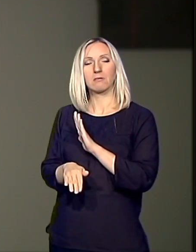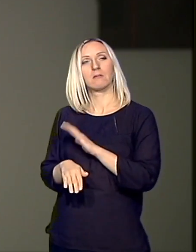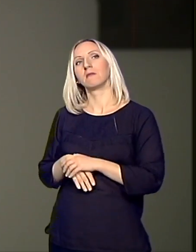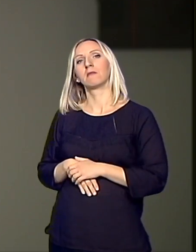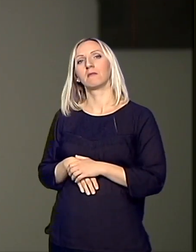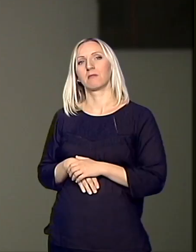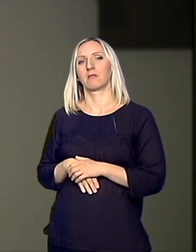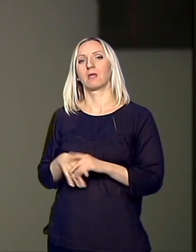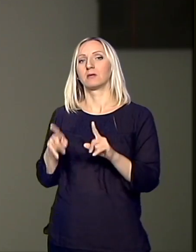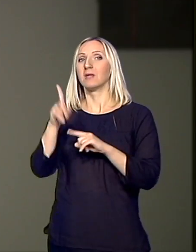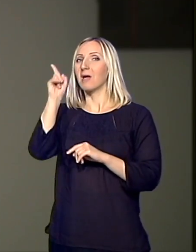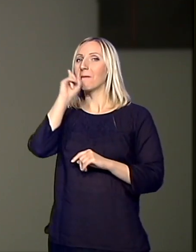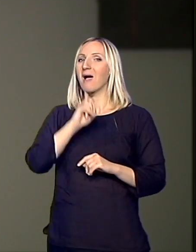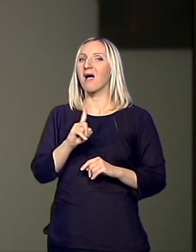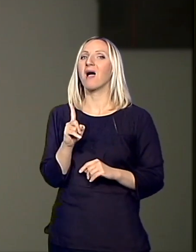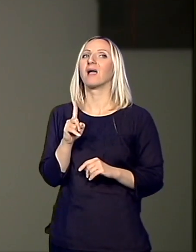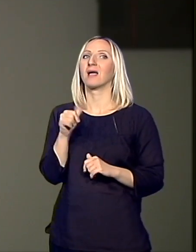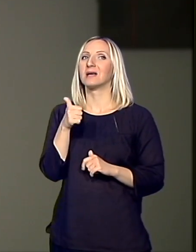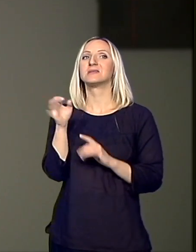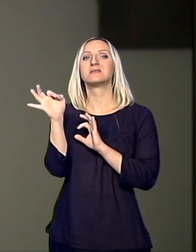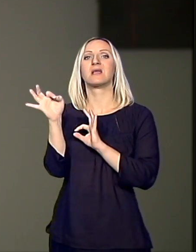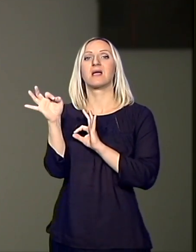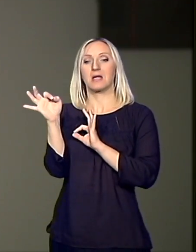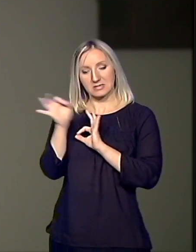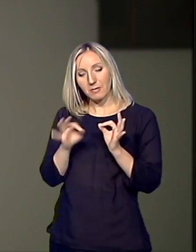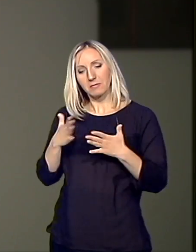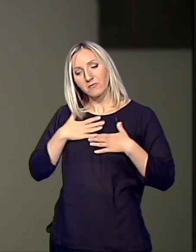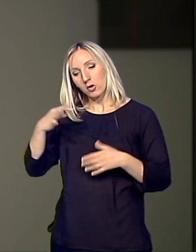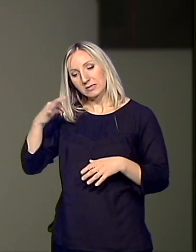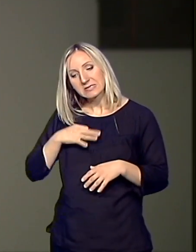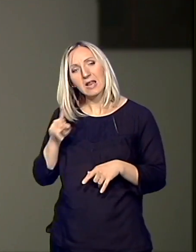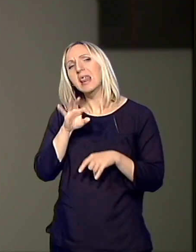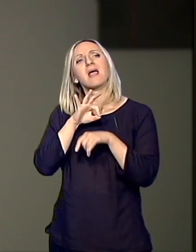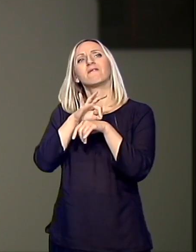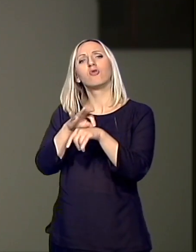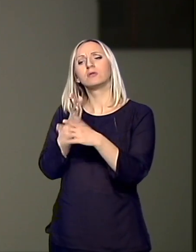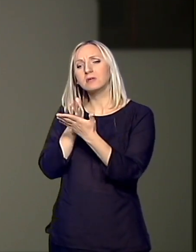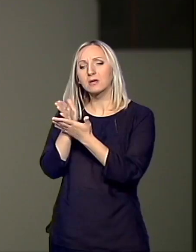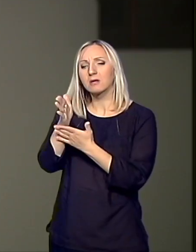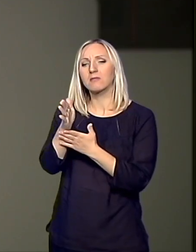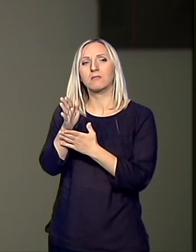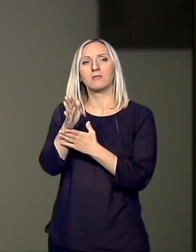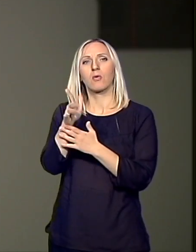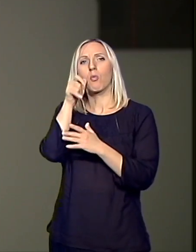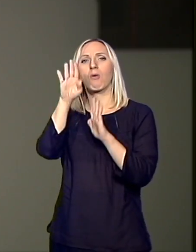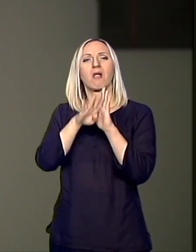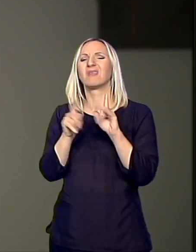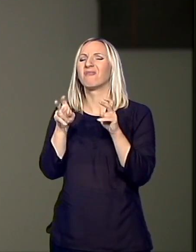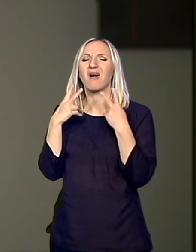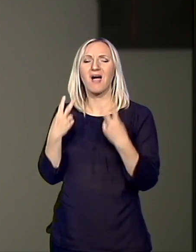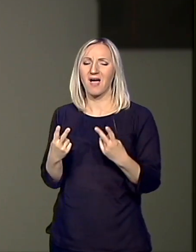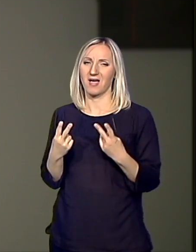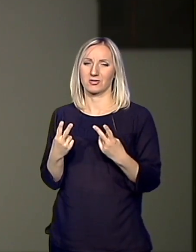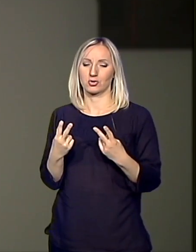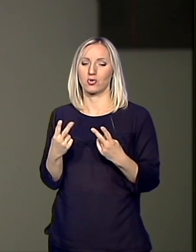da majka, da je majka spremna da svoga sina ne vodi u pravcu standarda. Nije važno da